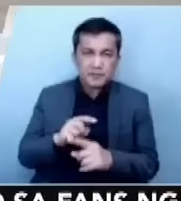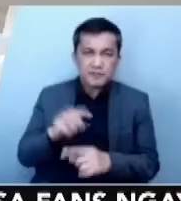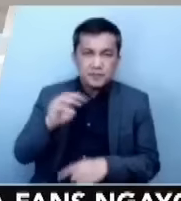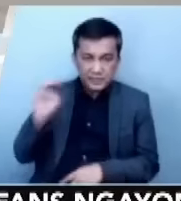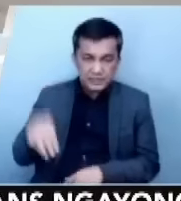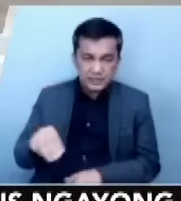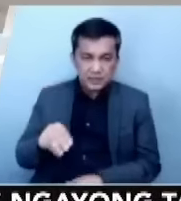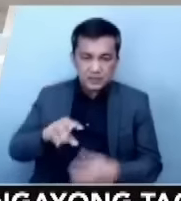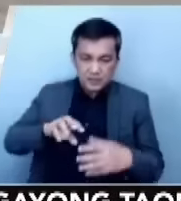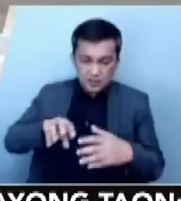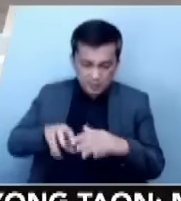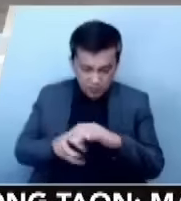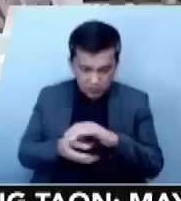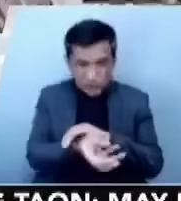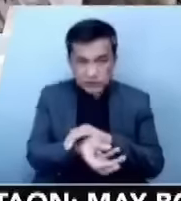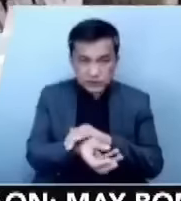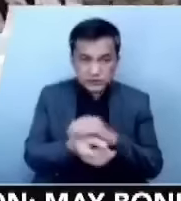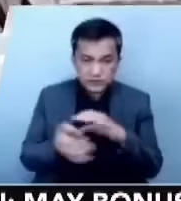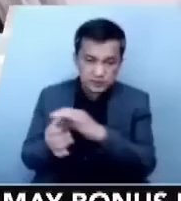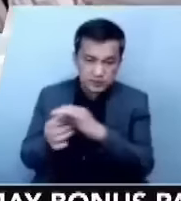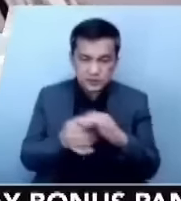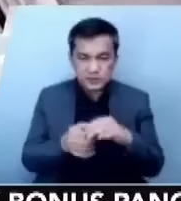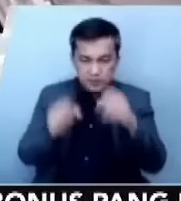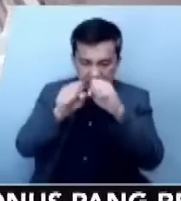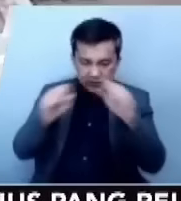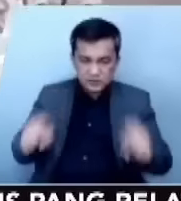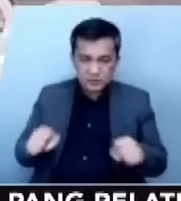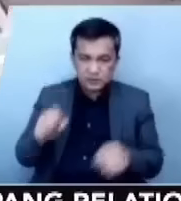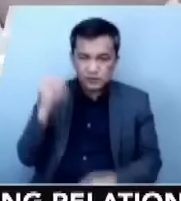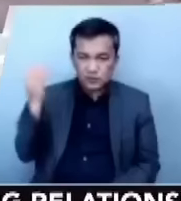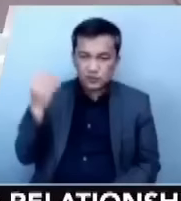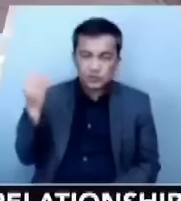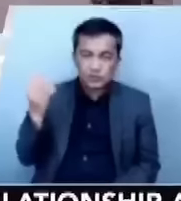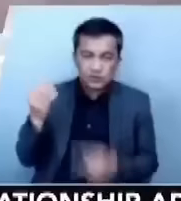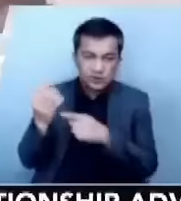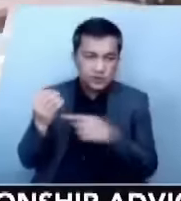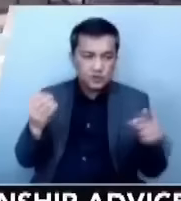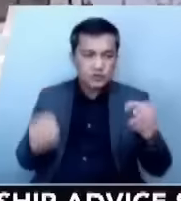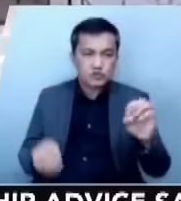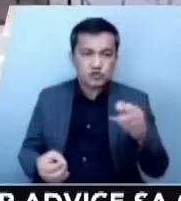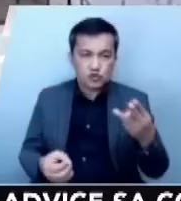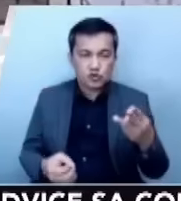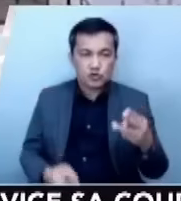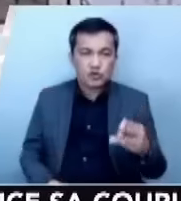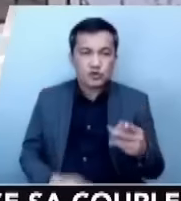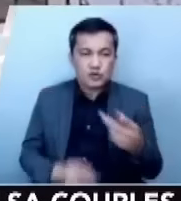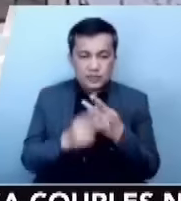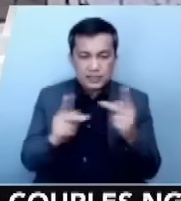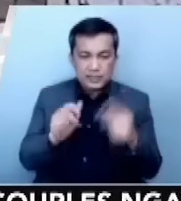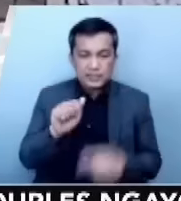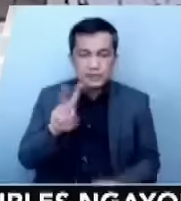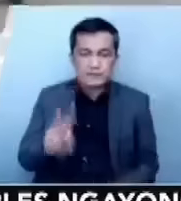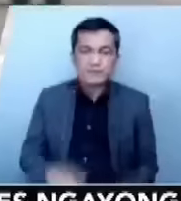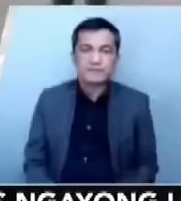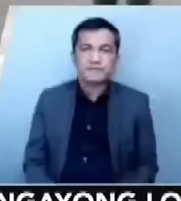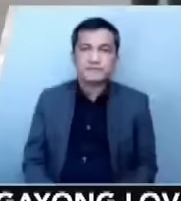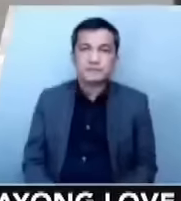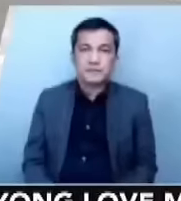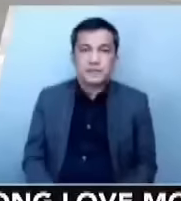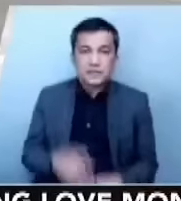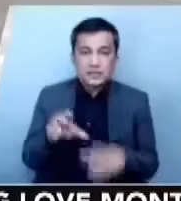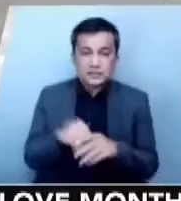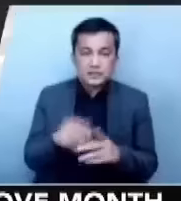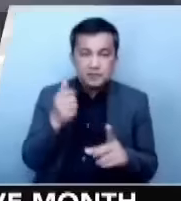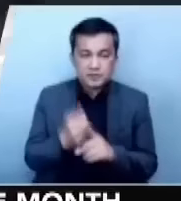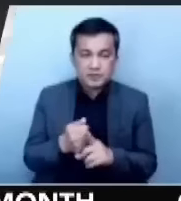sa tunnel na magdudugtong sa istasyon ng subway sa Ortigas Avenue, Shaw Boulevard at Kalayaan Avenue. Kabilang sa mga maapektuhan ng 5th Avenue